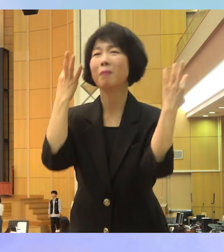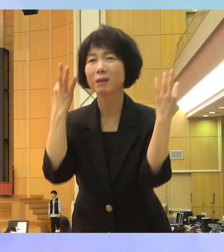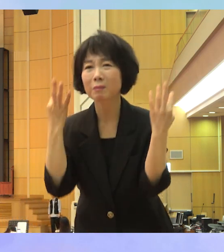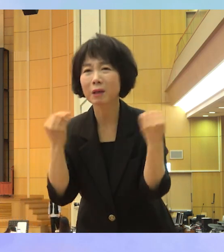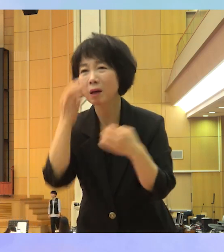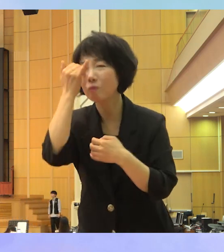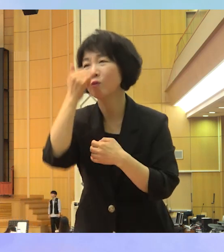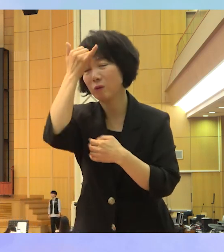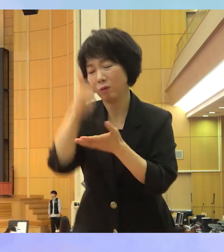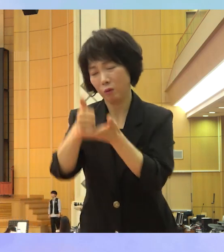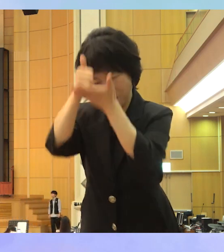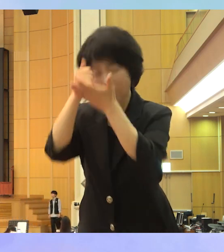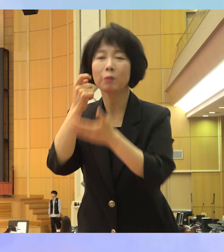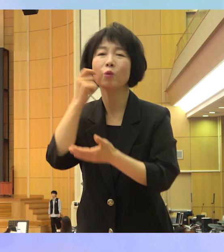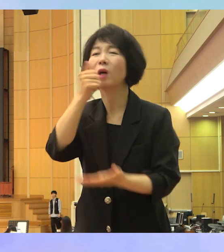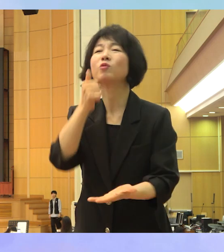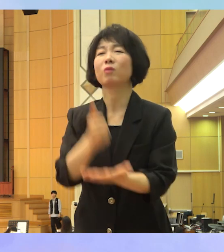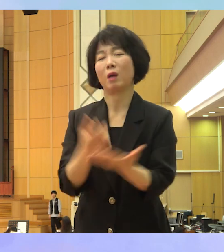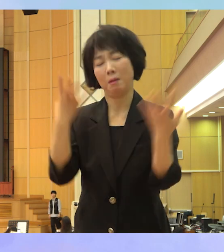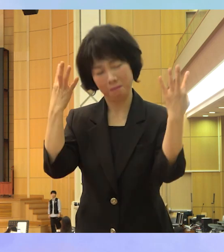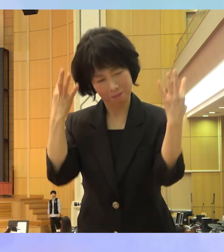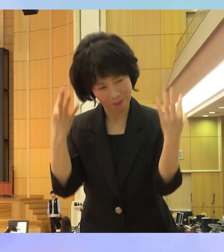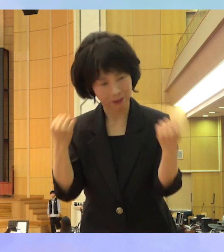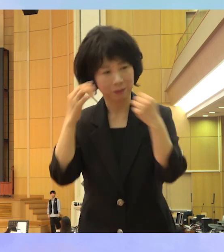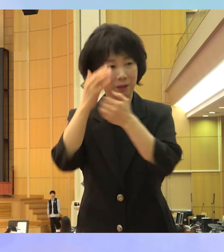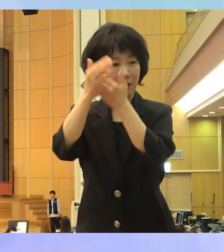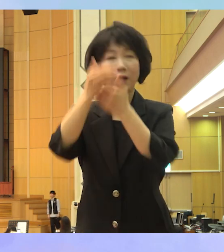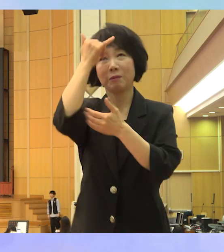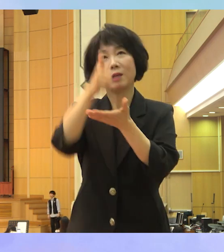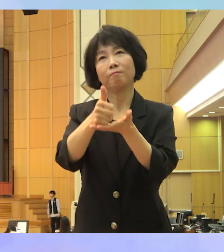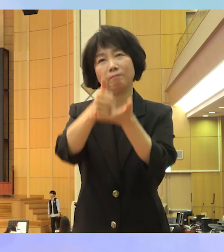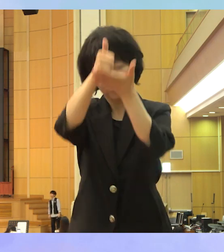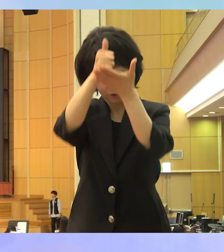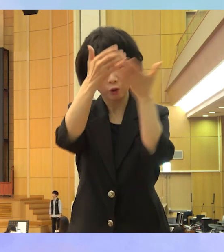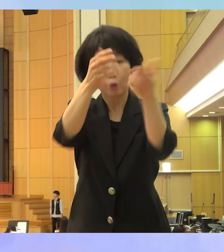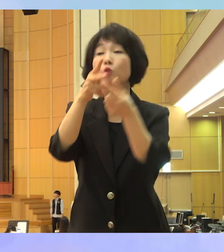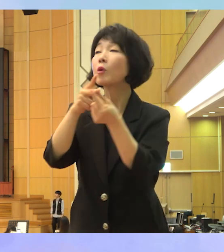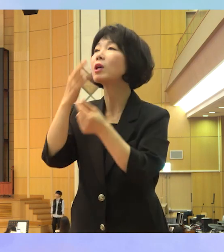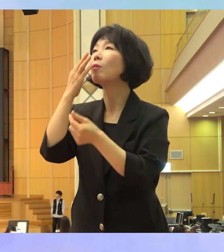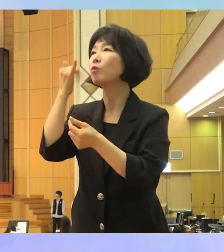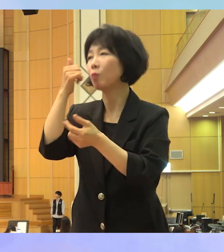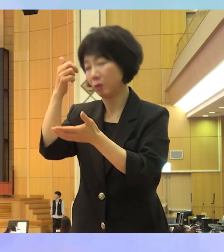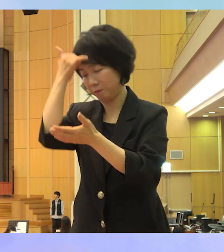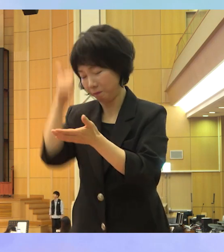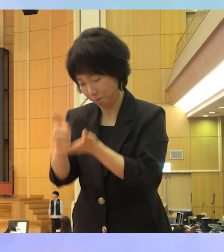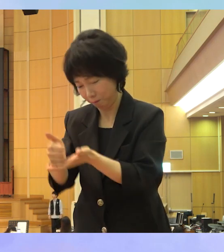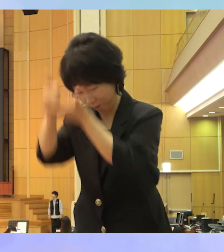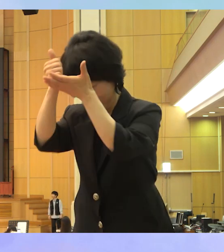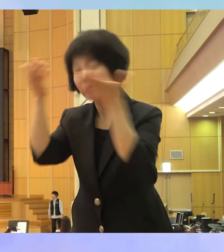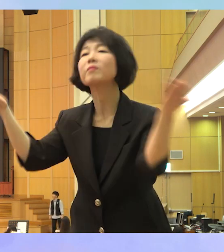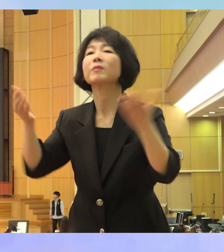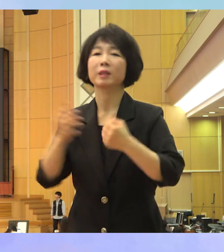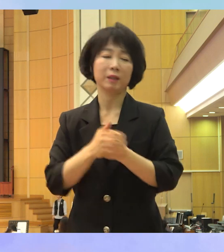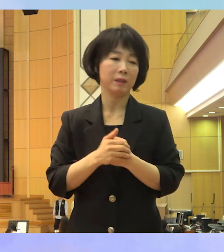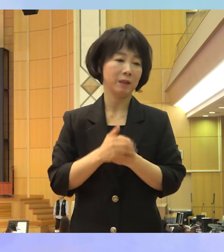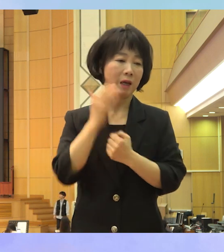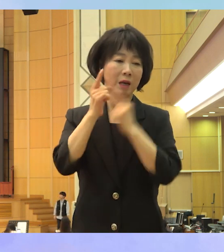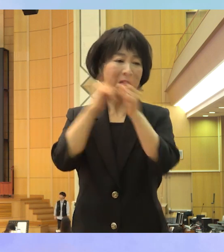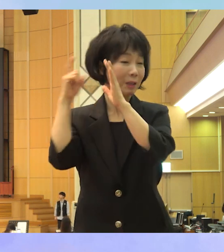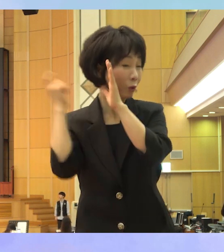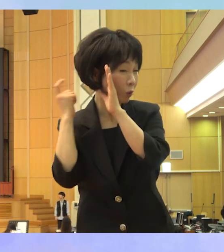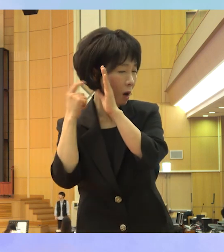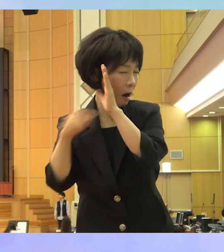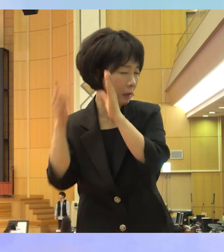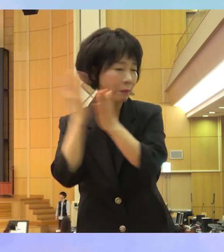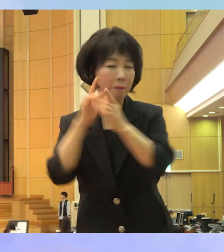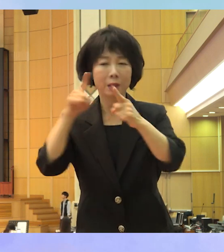이것이 결국에 하나님께도 공경을 드리는 거고 효를 다하는 것입니다. 하나님의 말씀을 듣고